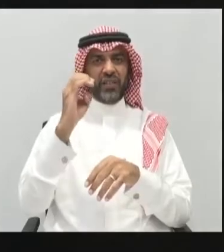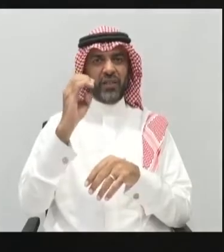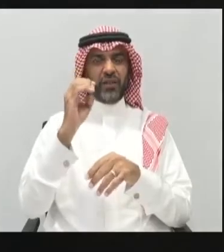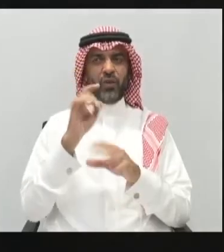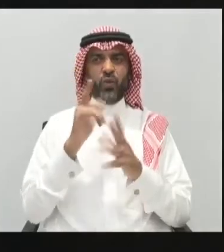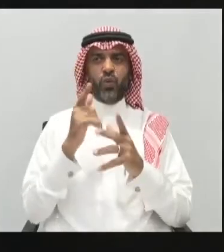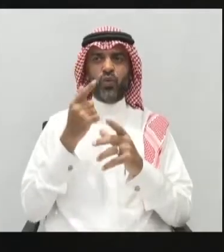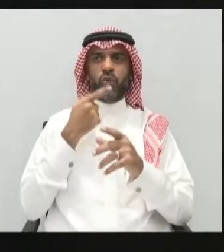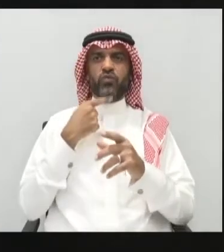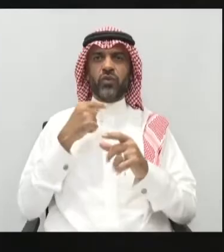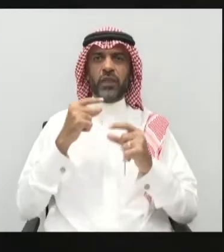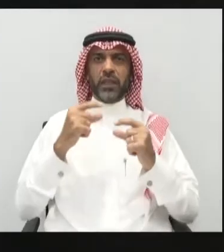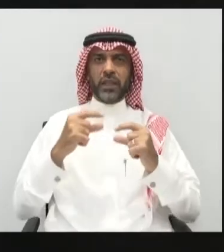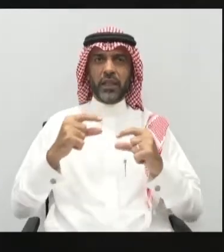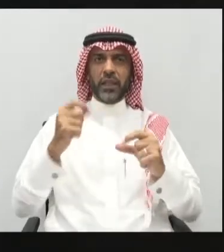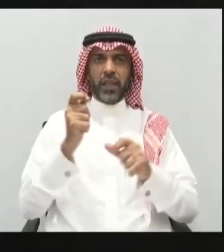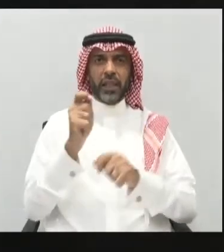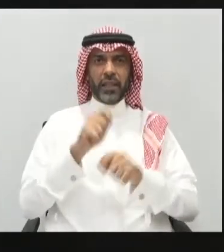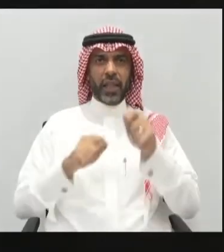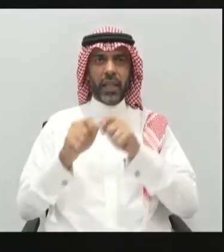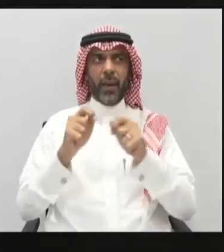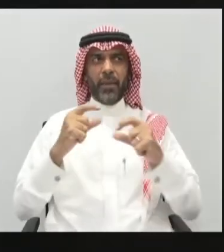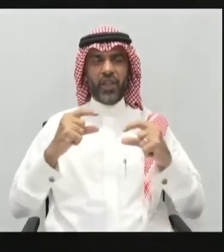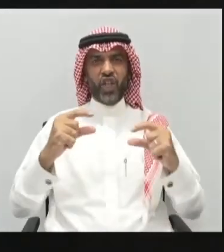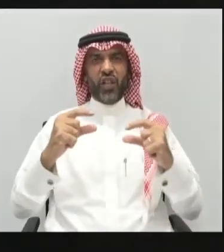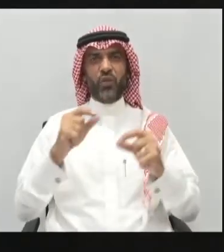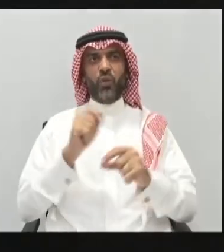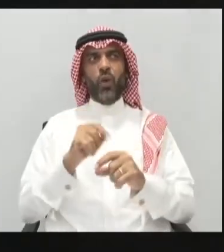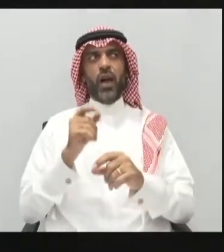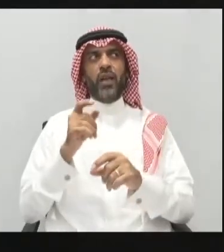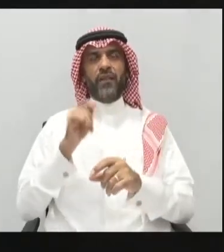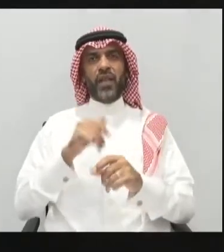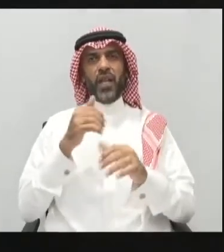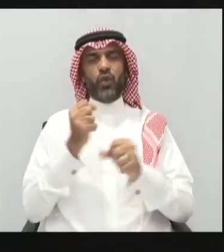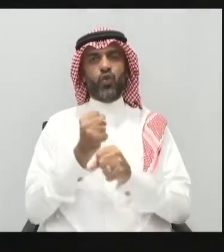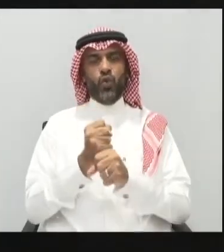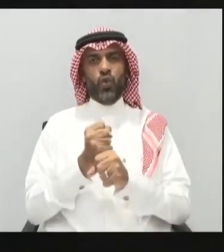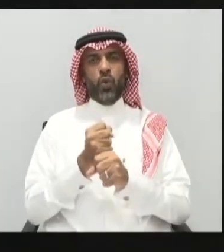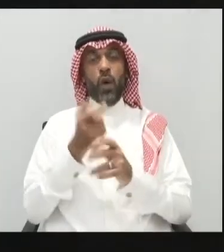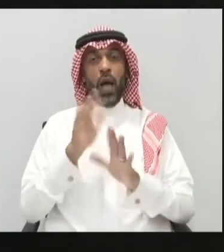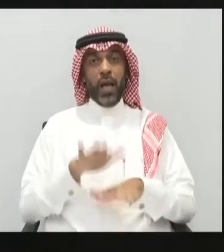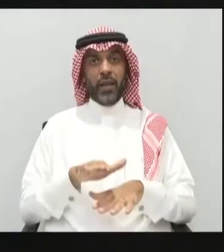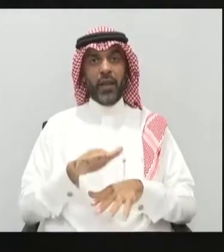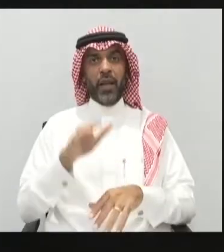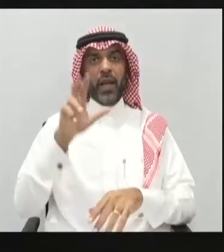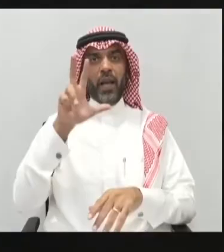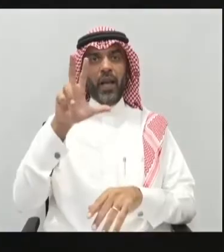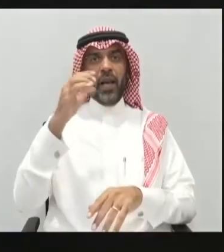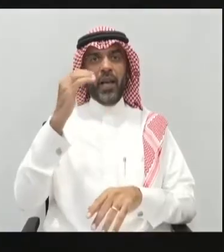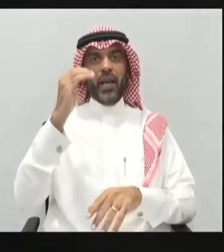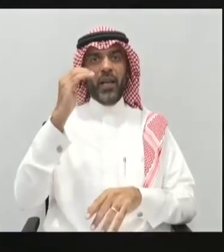بغرض توجيه الفكر او الفعل او السلوك وتكلمنا ايضا ان الحجاج له قطبين